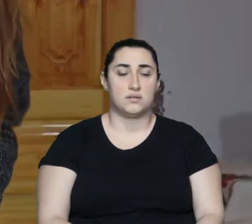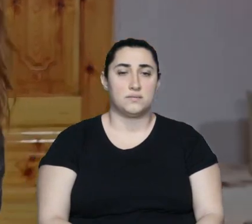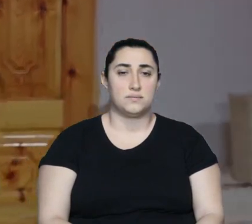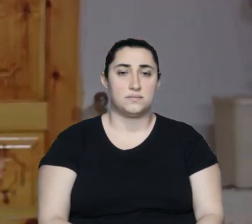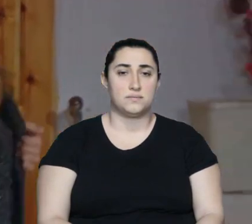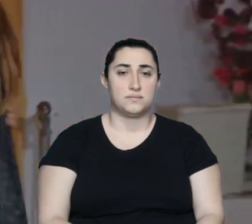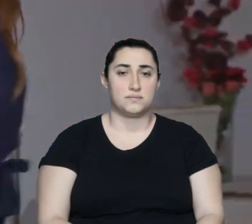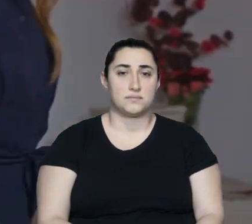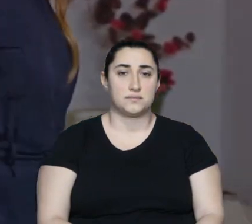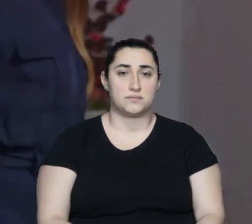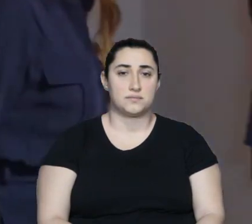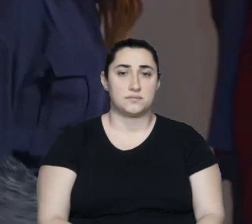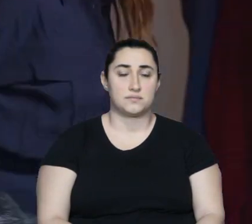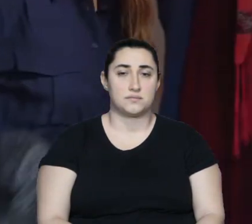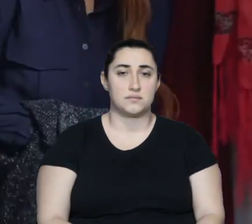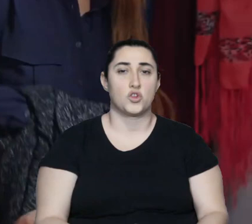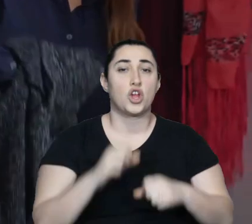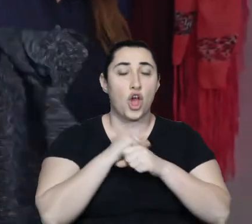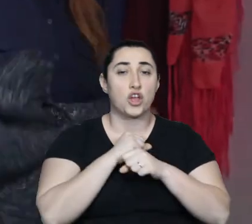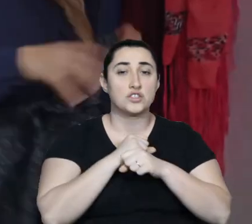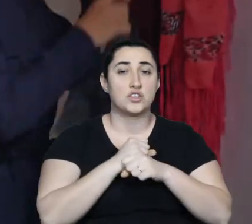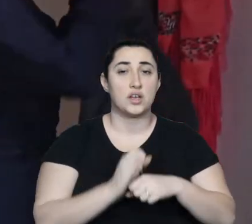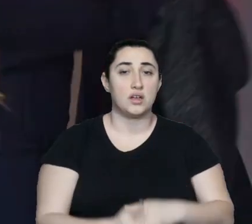Çantasını çıkardı, paltosunu çıkarıyor. Gökçe.